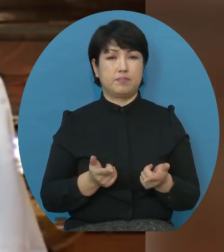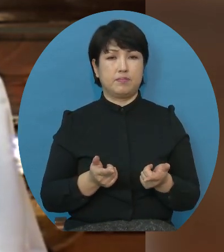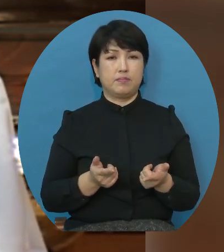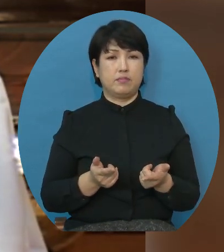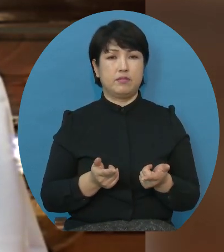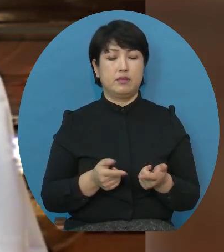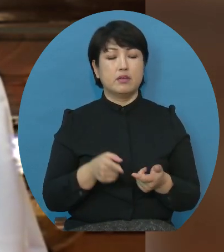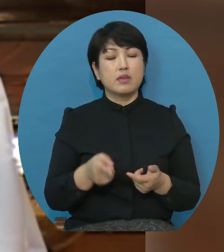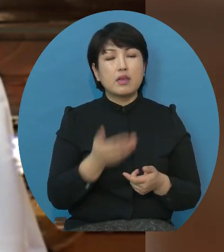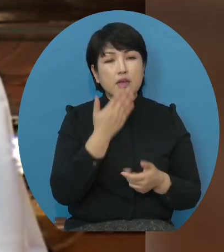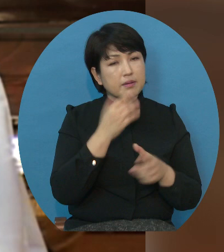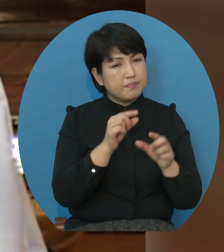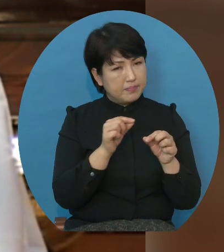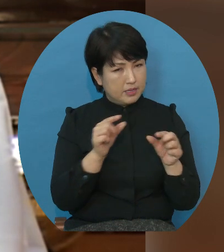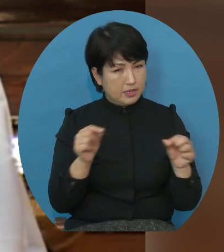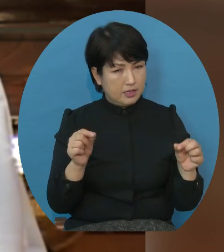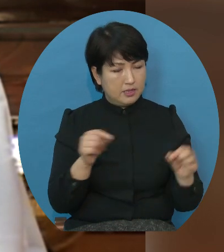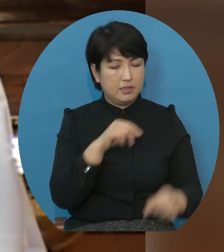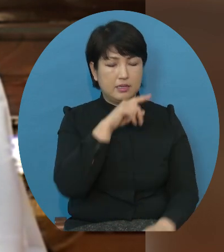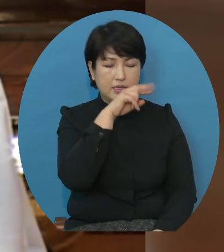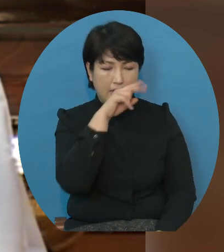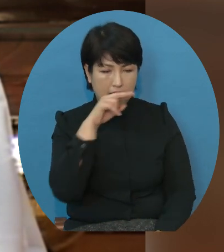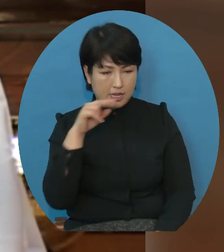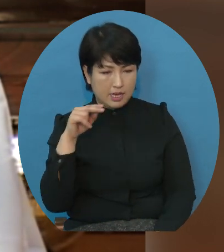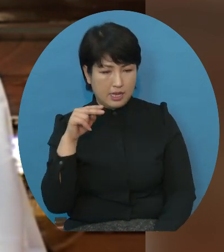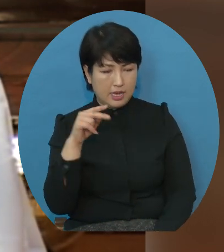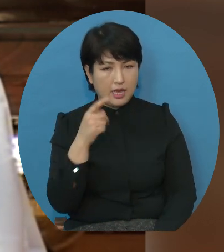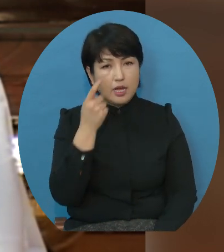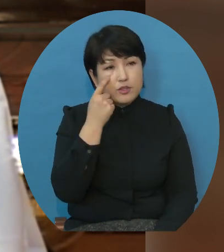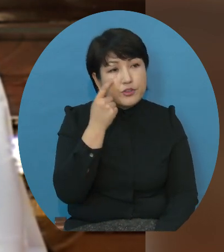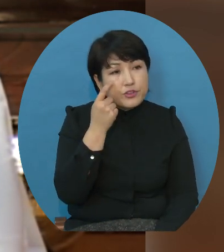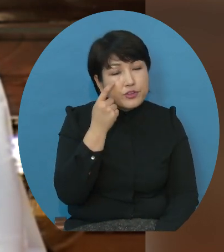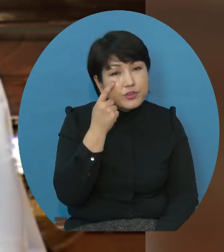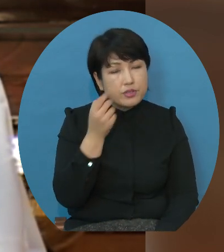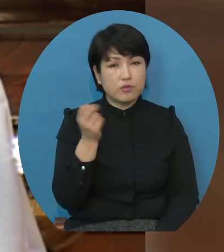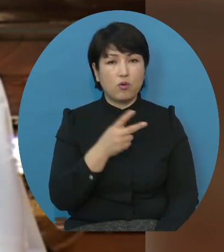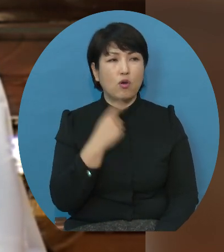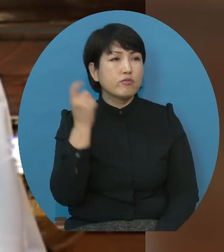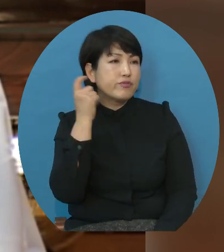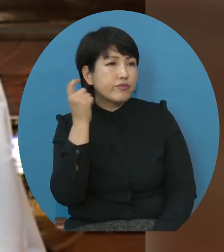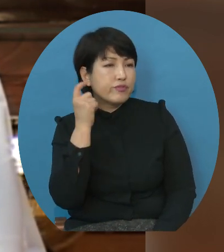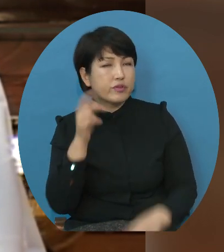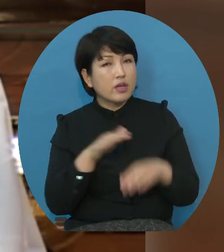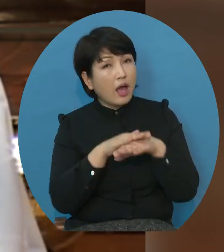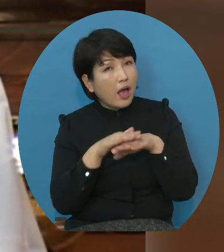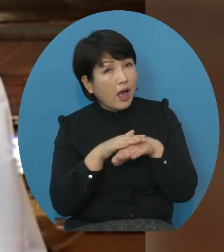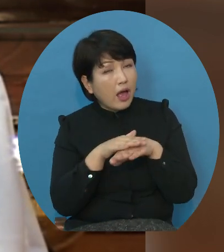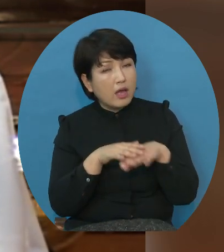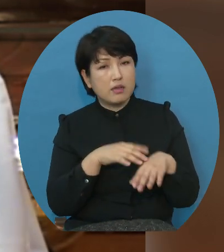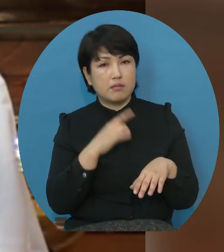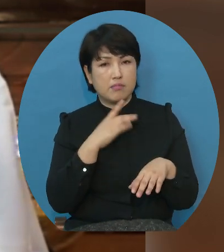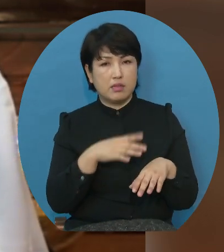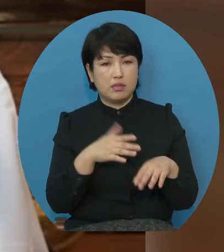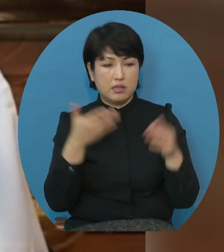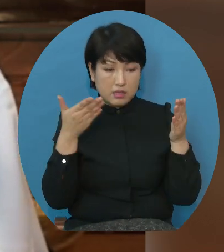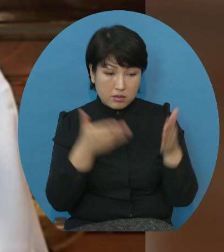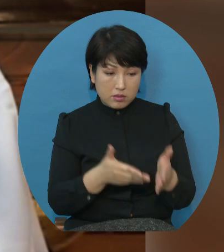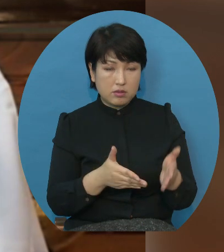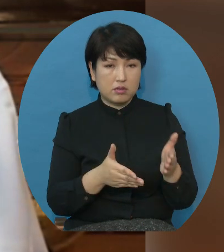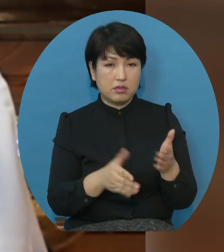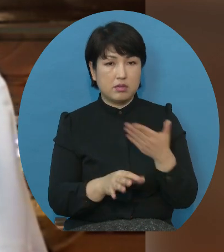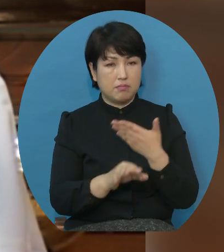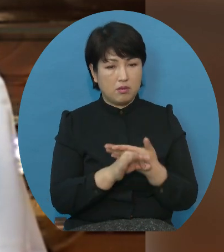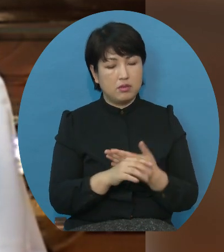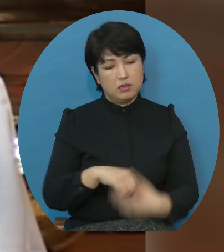바로 이런 음식과 향기와 눈에 보이는 것 귀에 들리는 것 감 척 여기에 집착을 해서